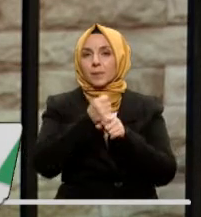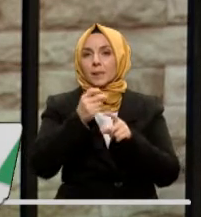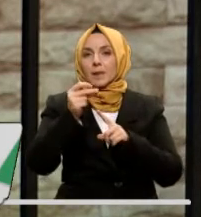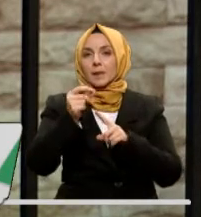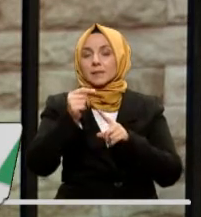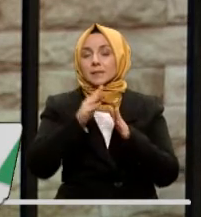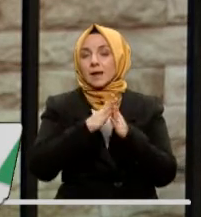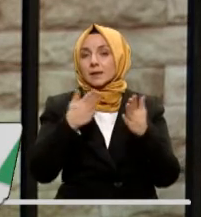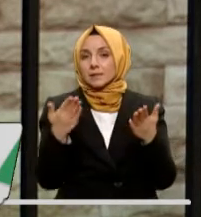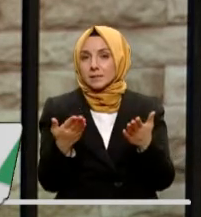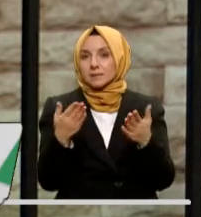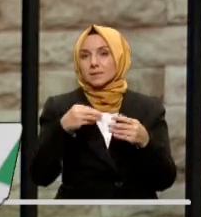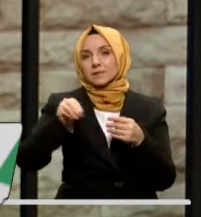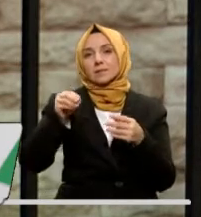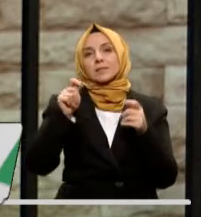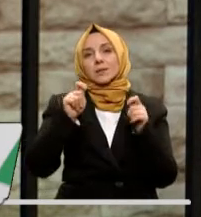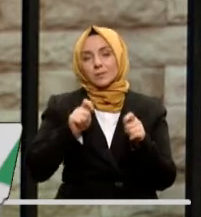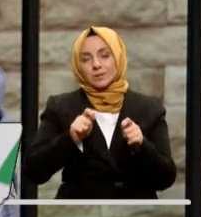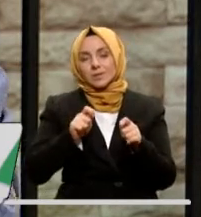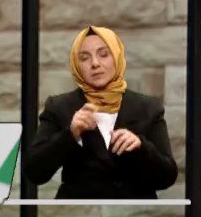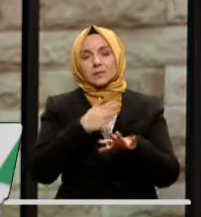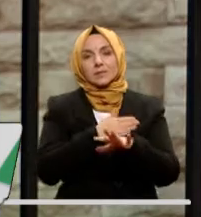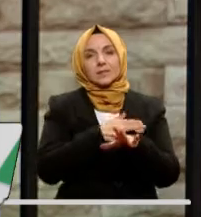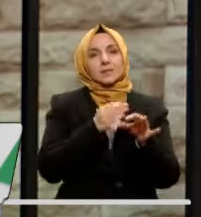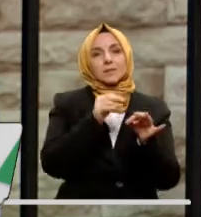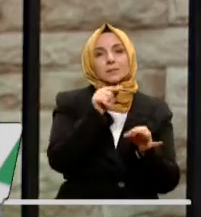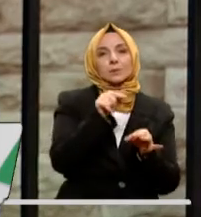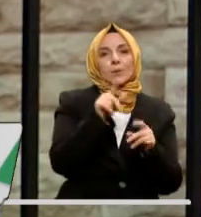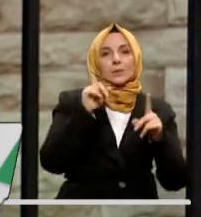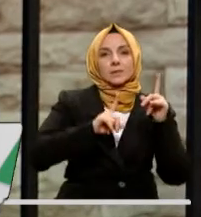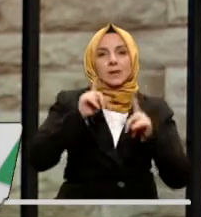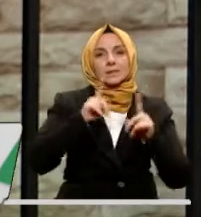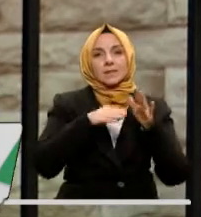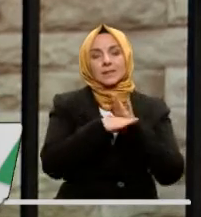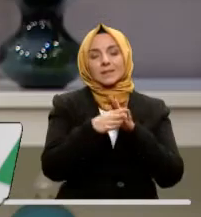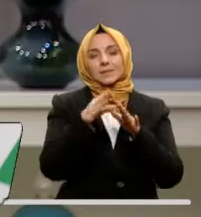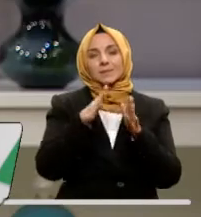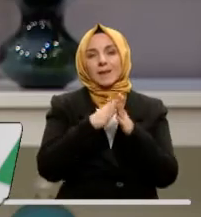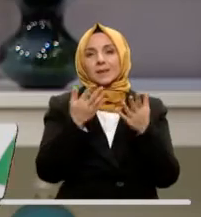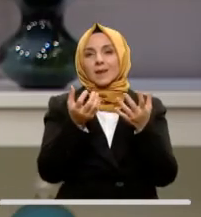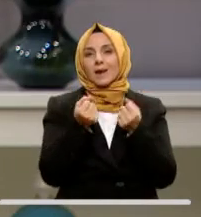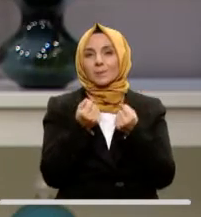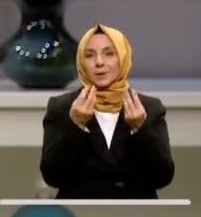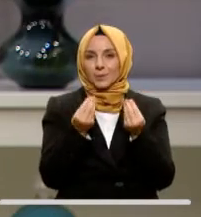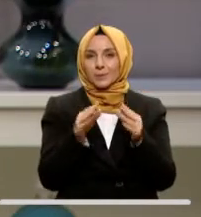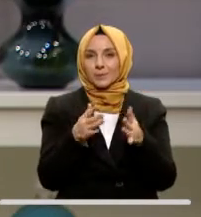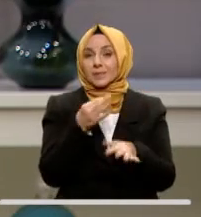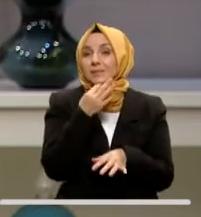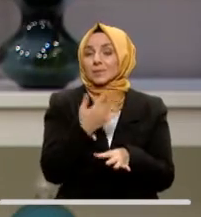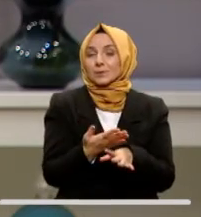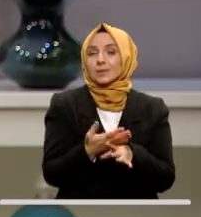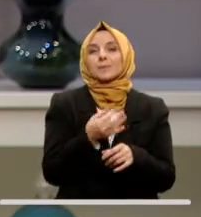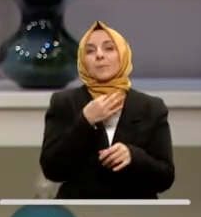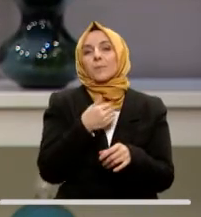yayına girdiğinde vatandaşımız bizzat kendisi girip oradan da dergilerimiz de ulaşabilecek Çok teşekkür ediyorum teşekkür